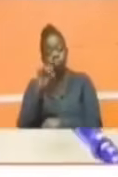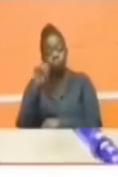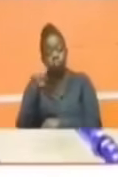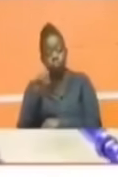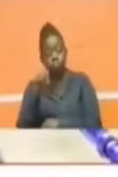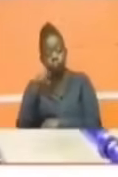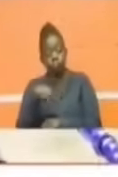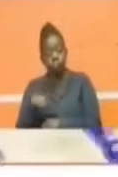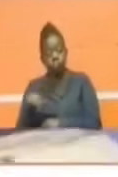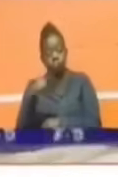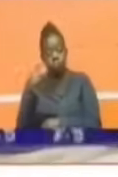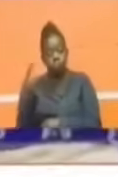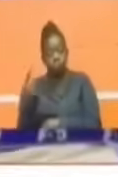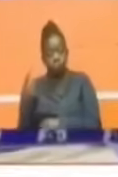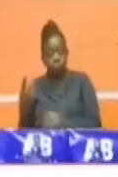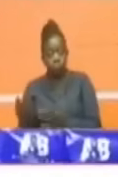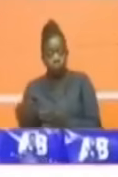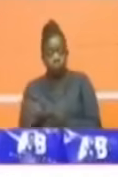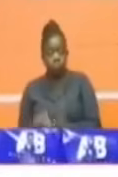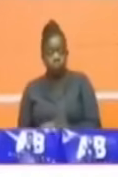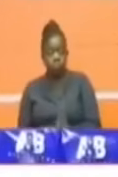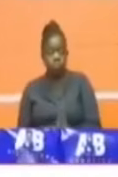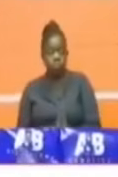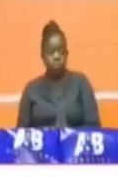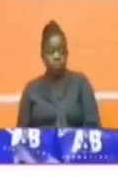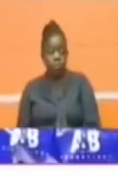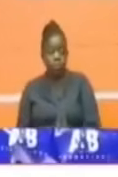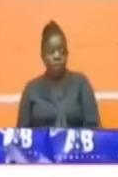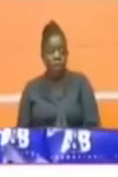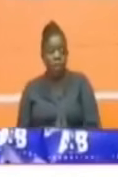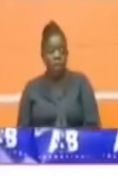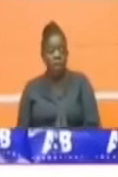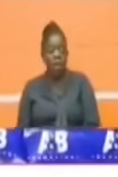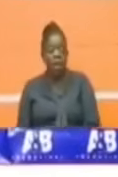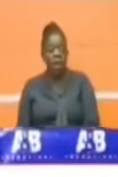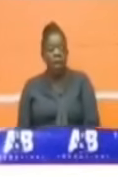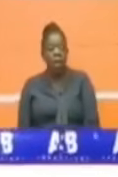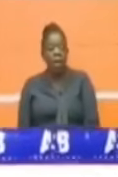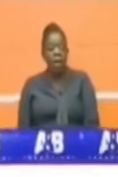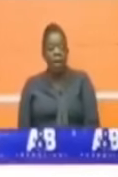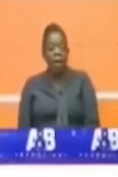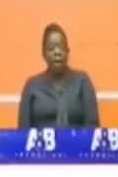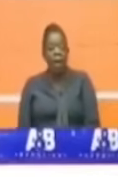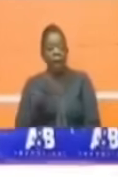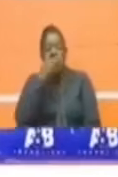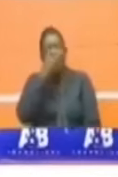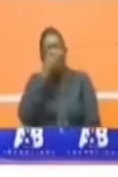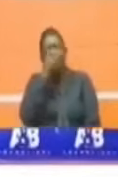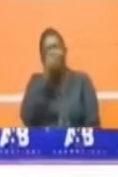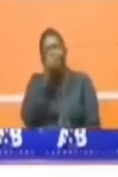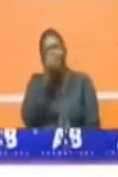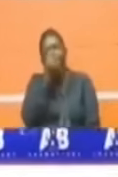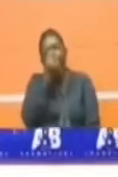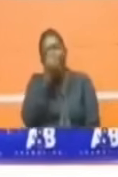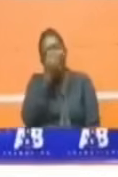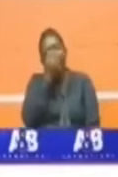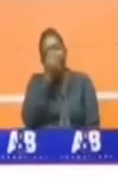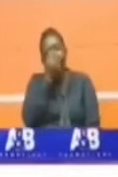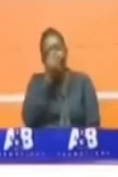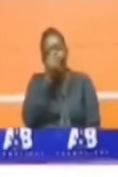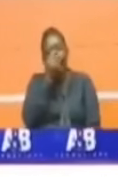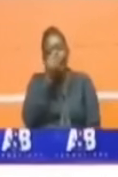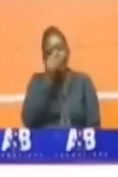round of soka Conrad Sevinyange Ronald Gaita na boba udenwa na zawe semudo mumi soja